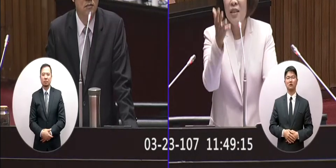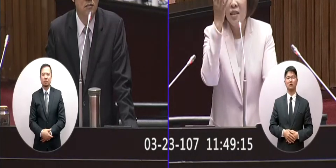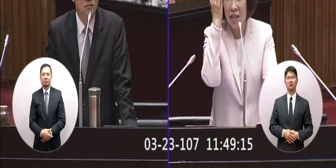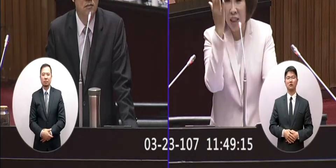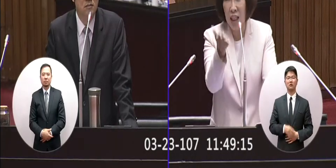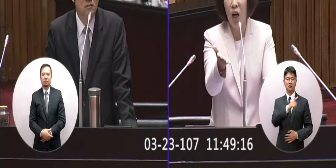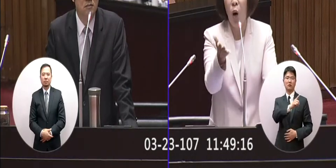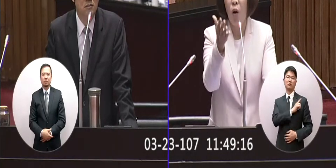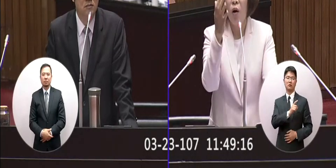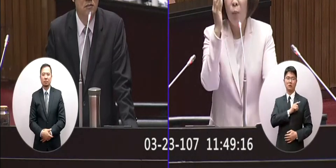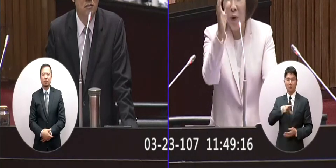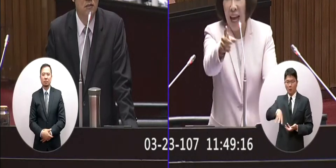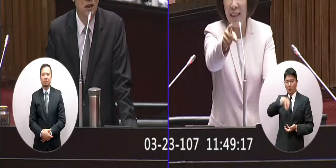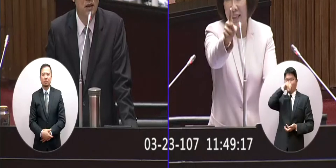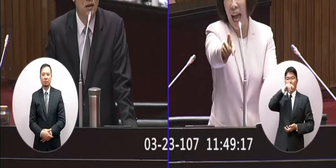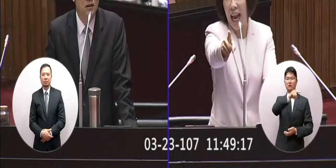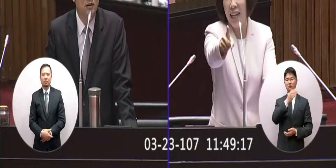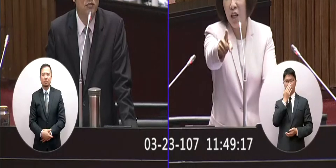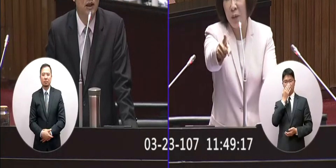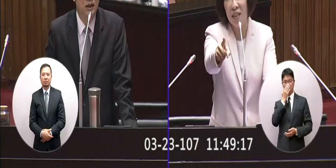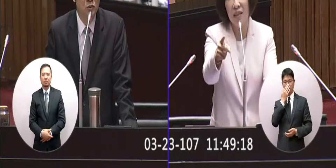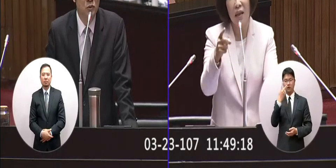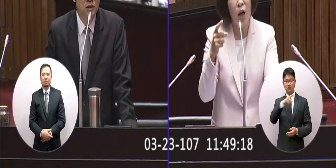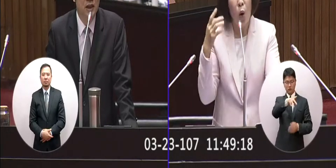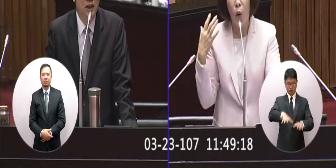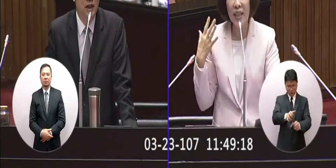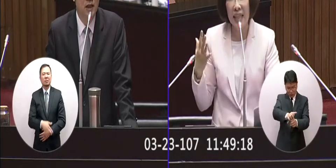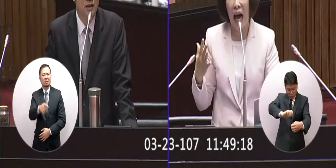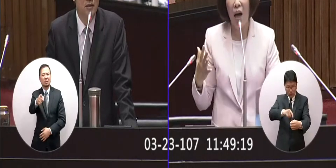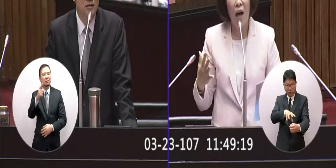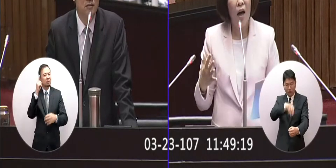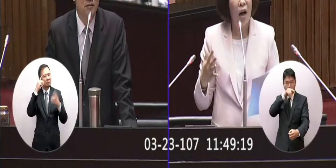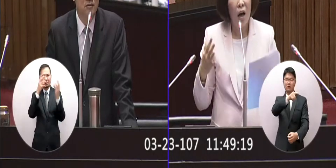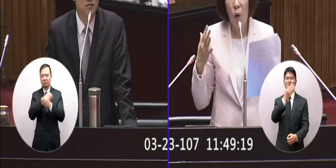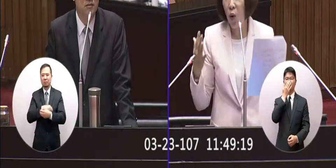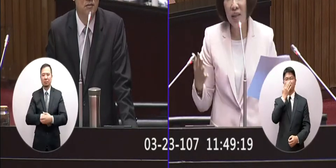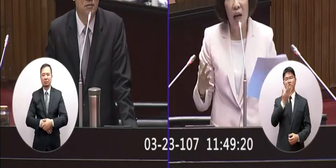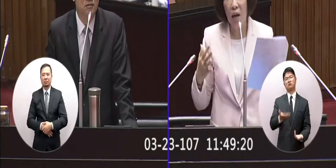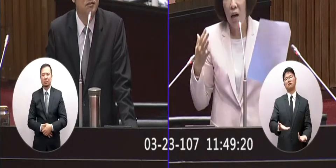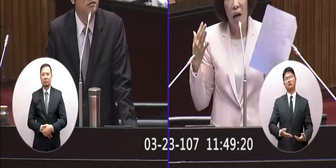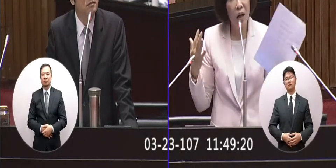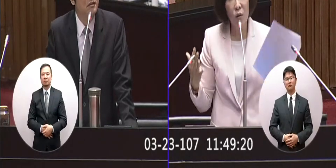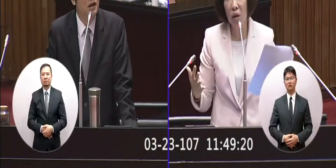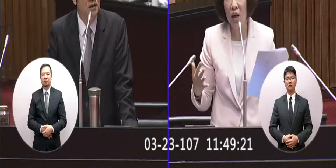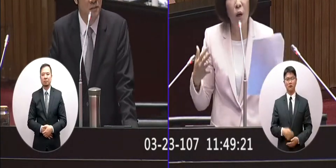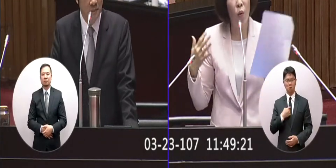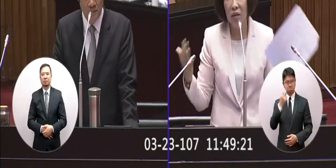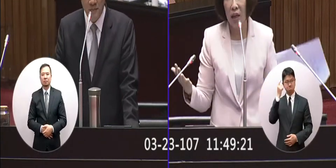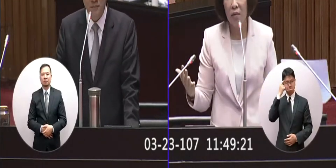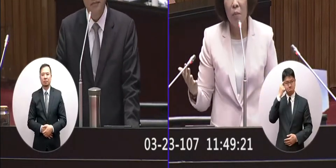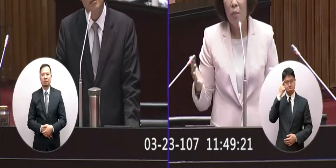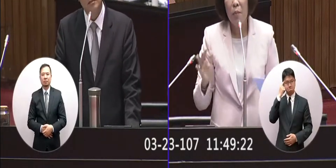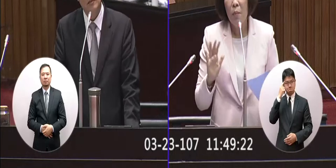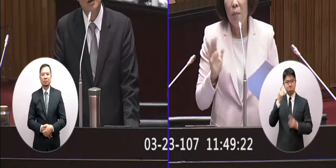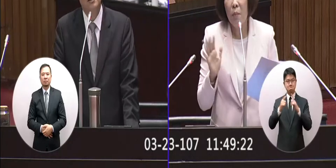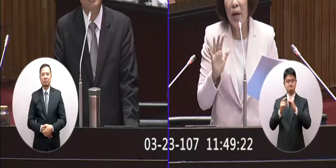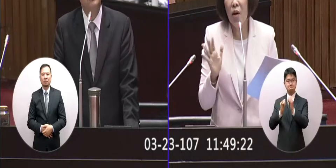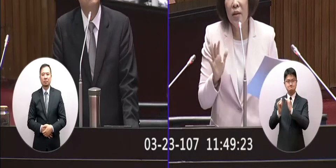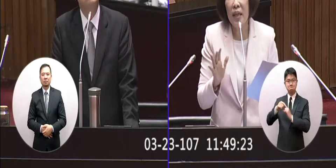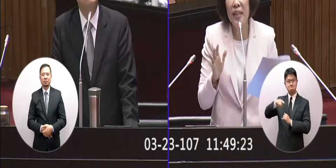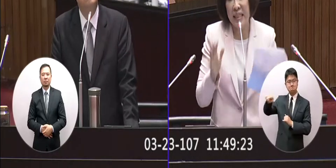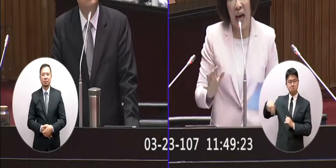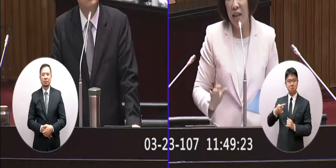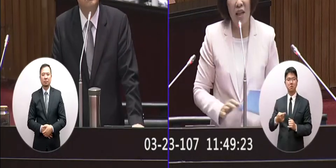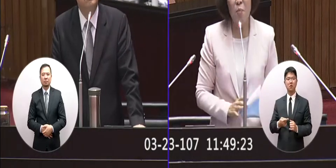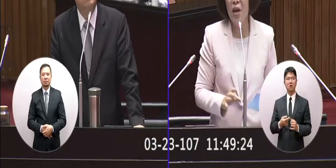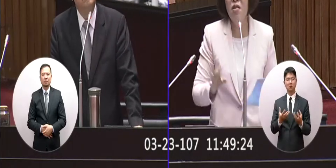敢吸一口，不敢打开那个瓶子。 你误解了。 我想很多人，国人没